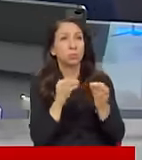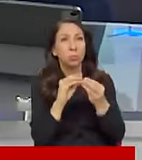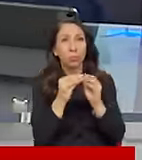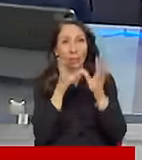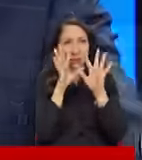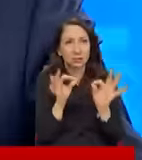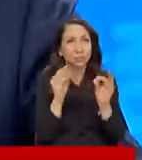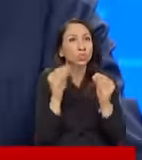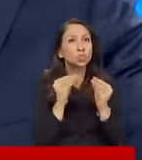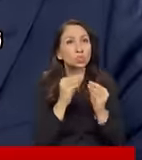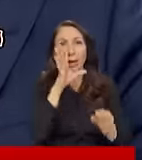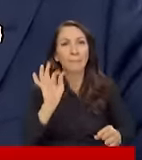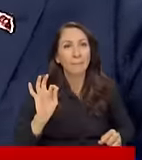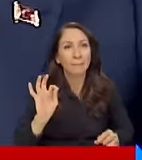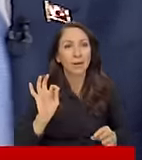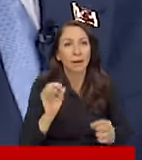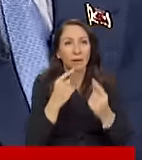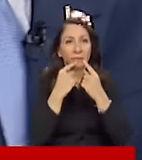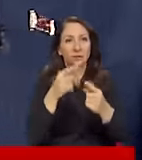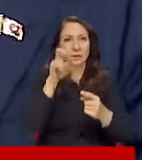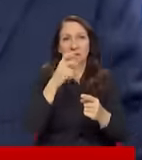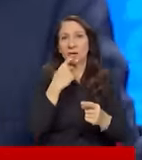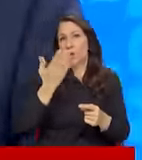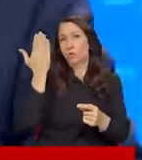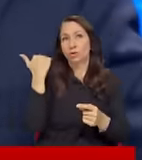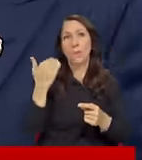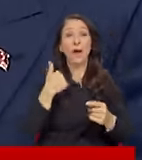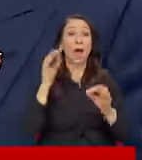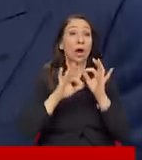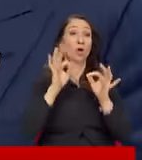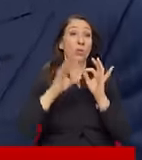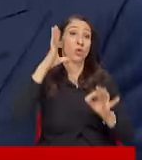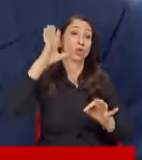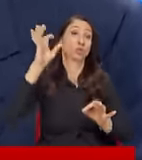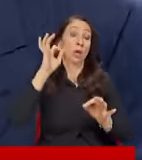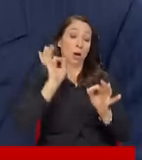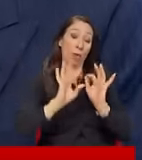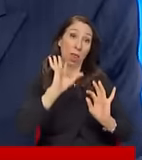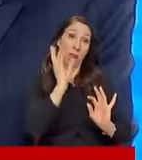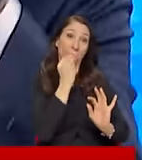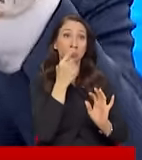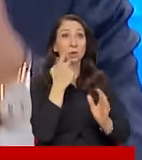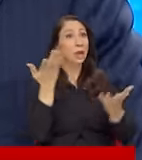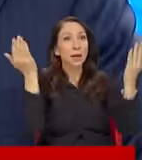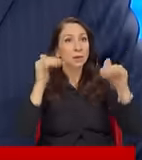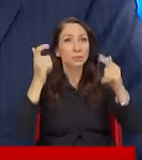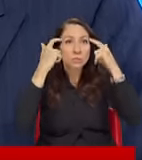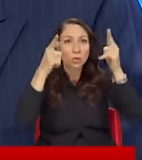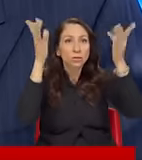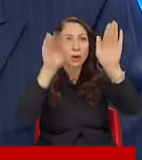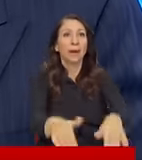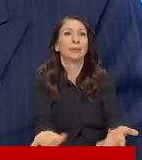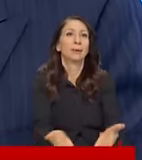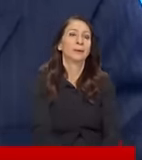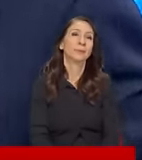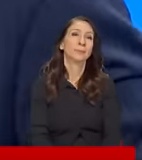kim? Suçlu kim? Dediniz 8 sene önce ben ekonomistim, ekonomiyi biliyorum dediniz. Ne geldiyse başımıza ondan sonra